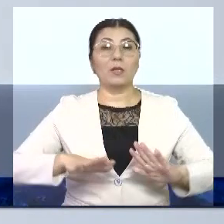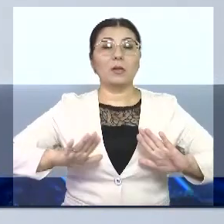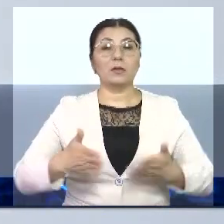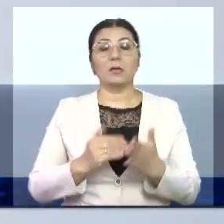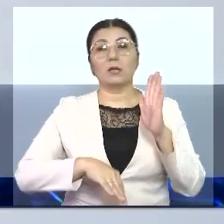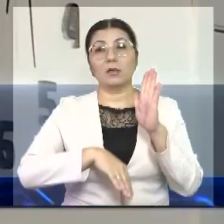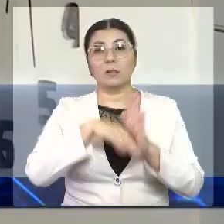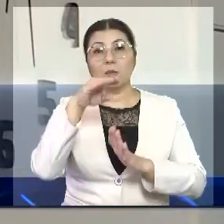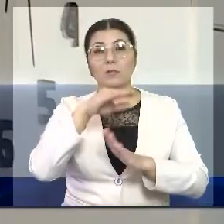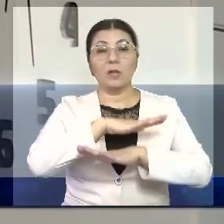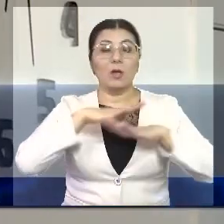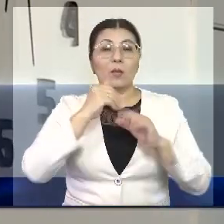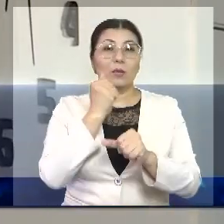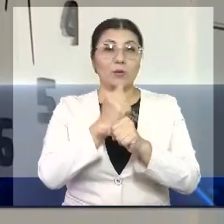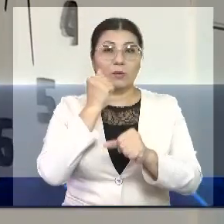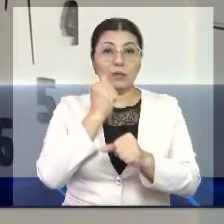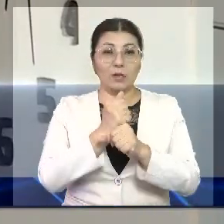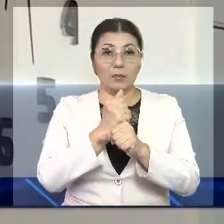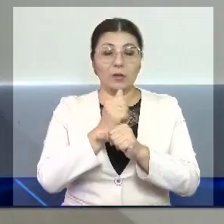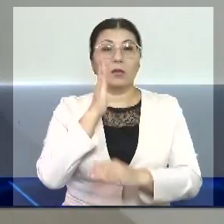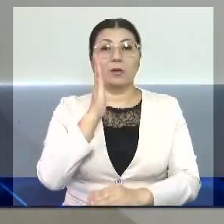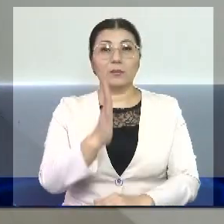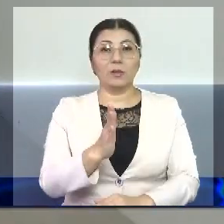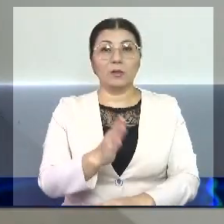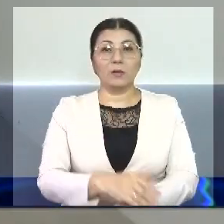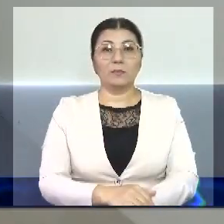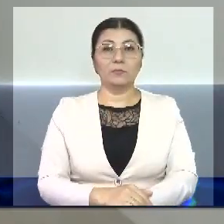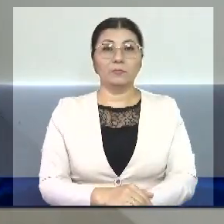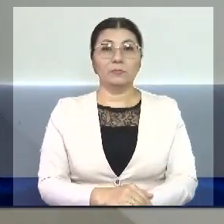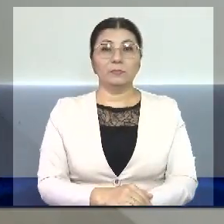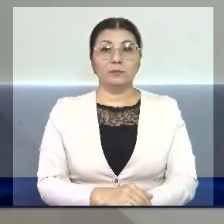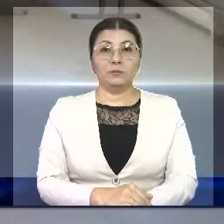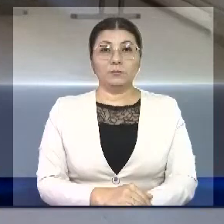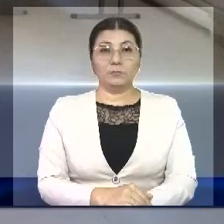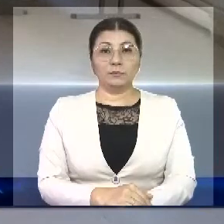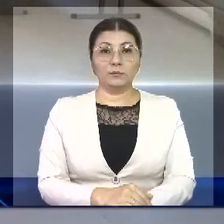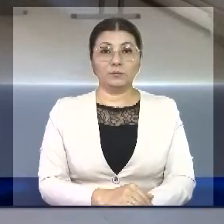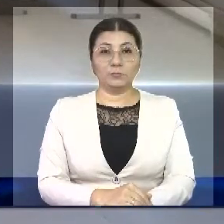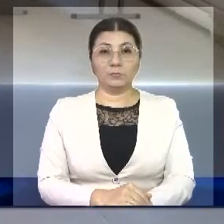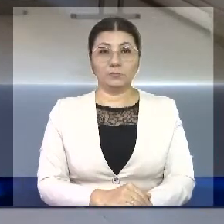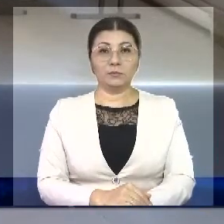жақсарту мақсатында түрлі ілкімді жұмыстар атқарылып жатыр. Нұрболат Қуантайұлы, Досжан Жасұланов, Ақтөбе телеарнасы.